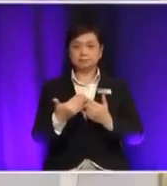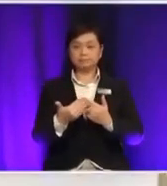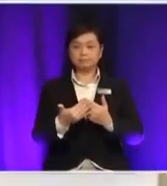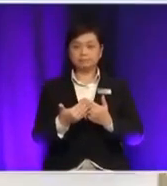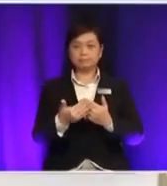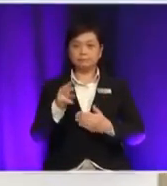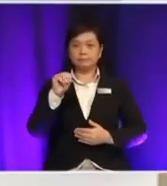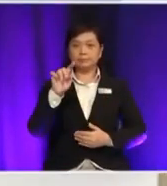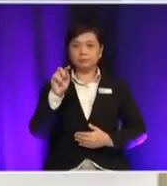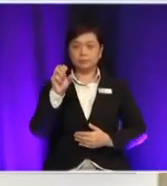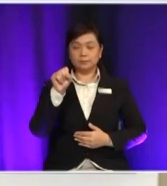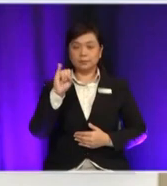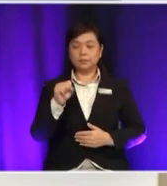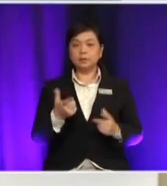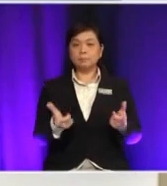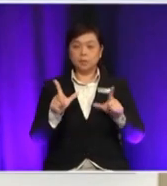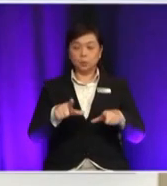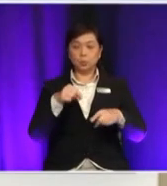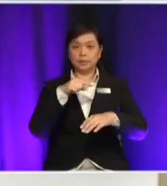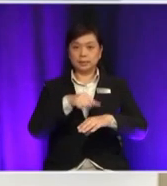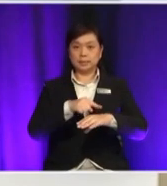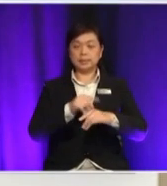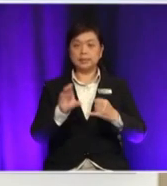mitosis berlaku di selmas